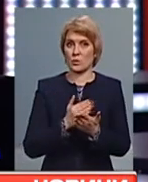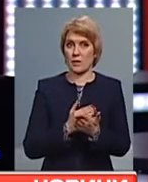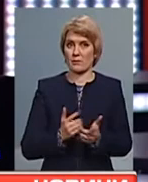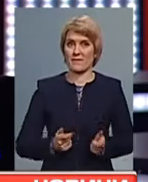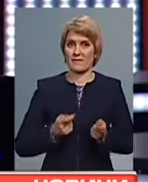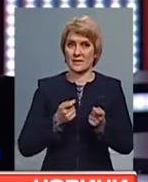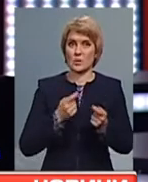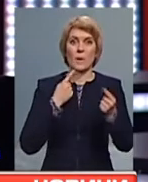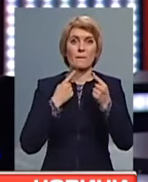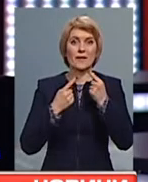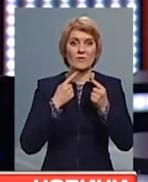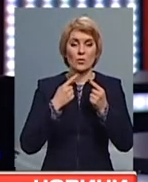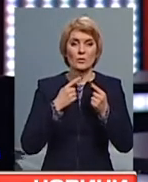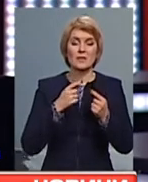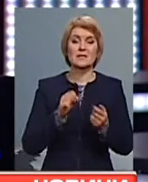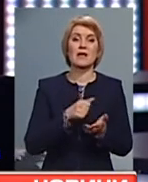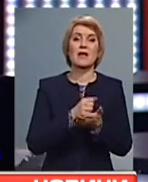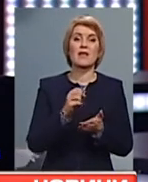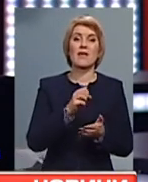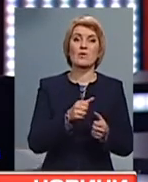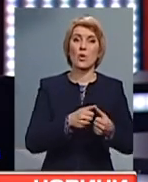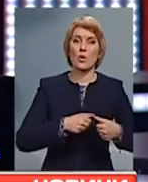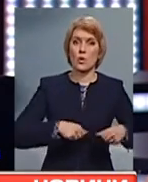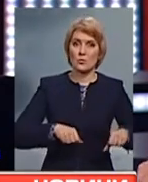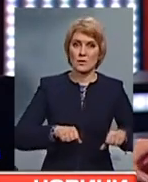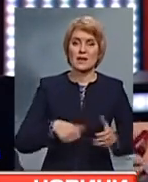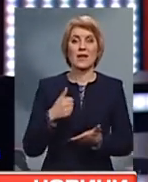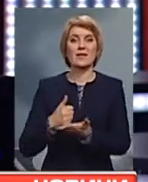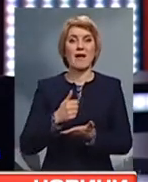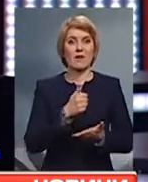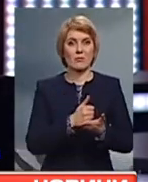президентом Єврокомісії Жаном-Клодом Юнкером та главами урядів і країн ЄС.